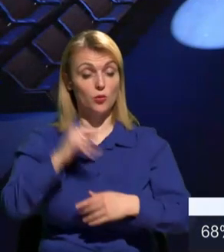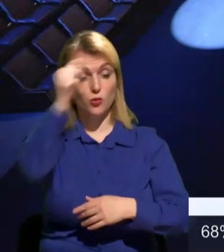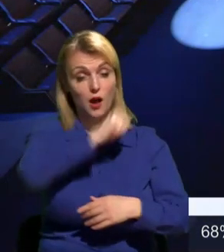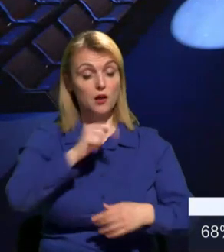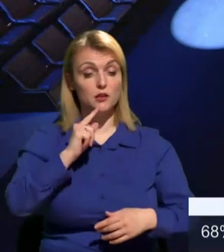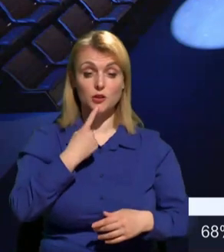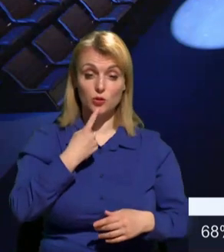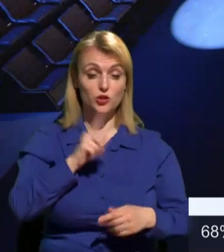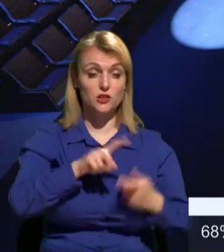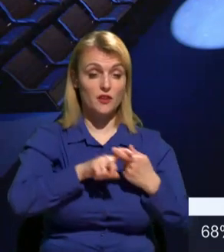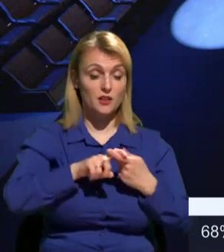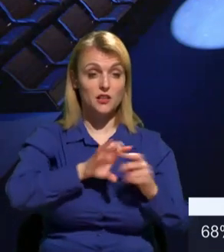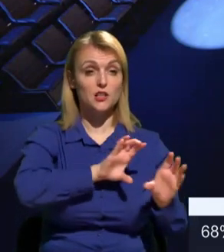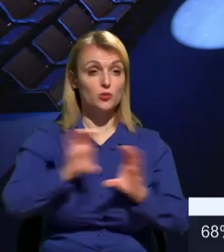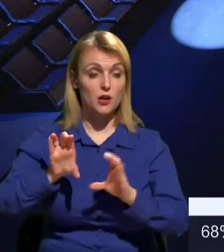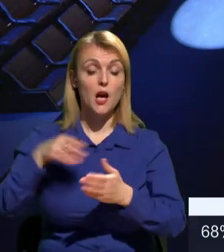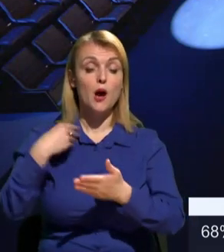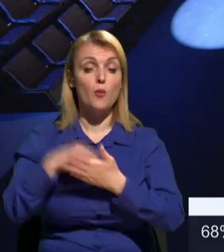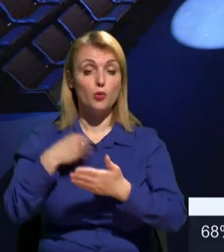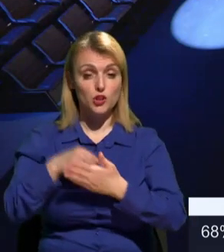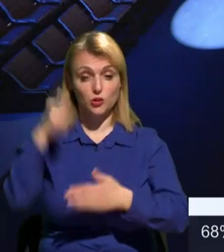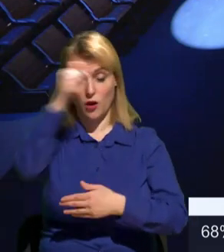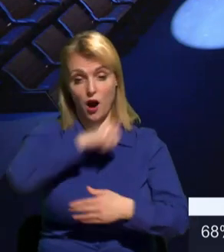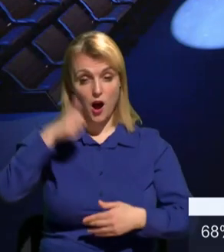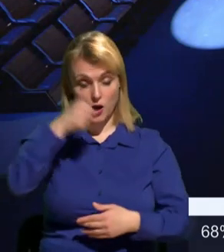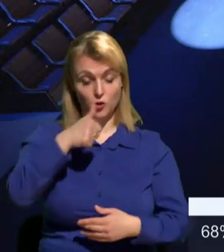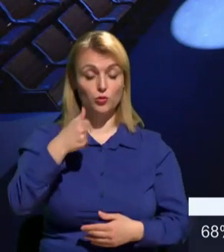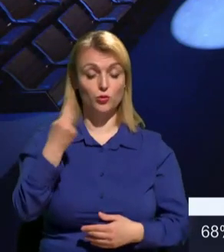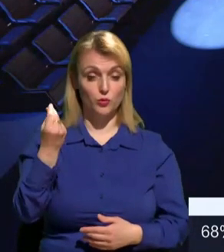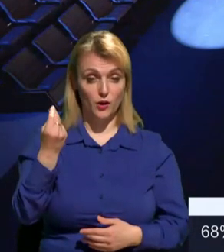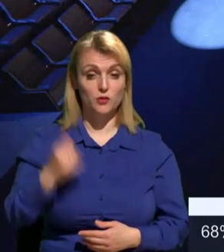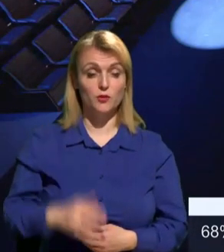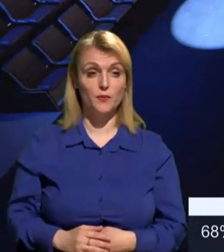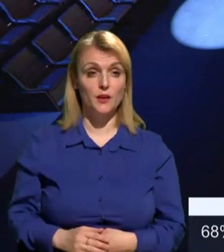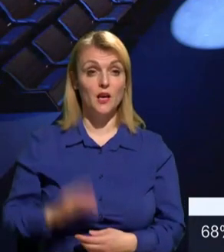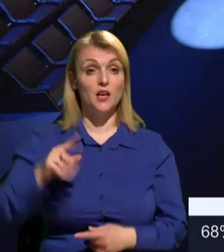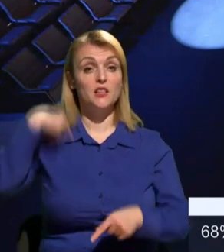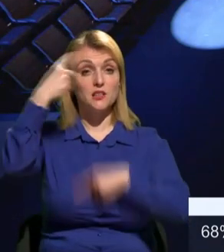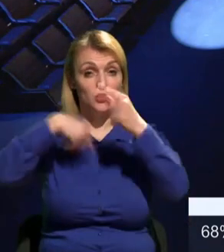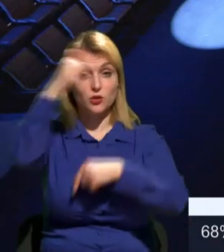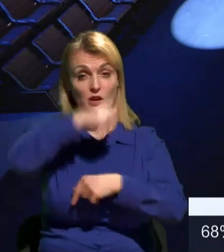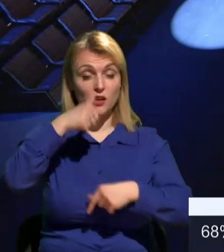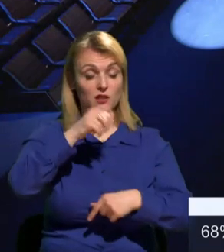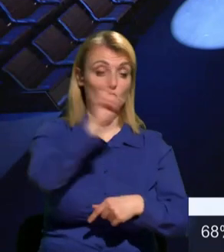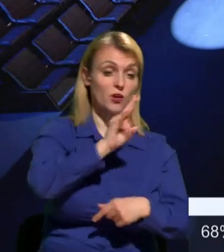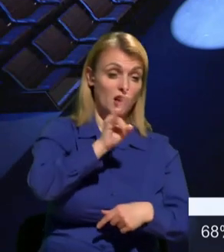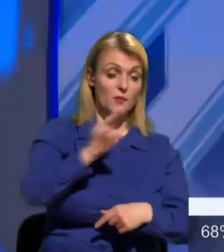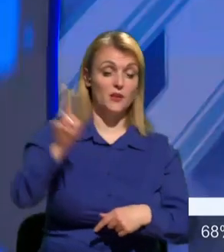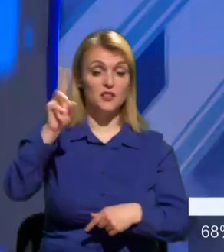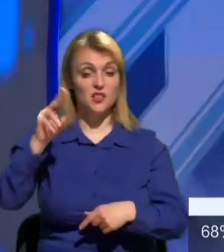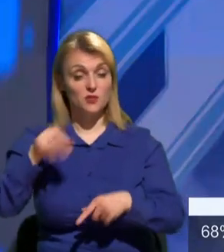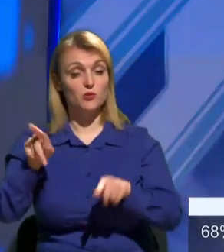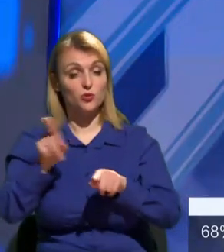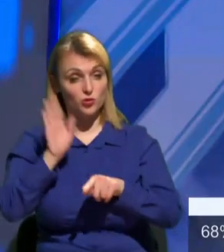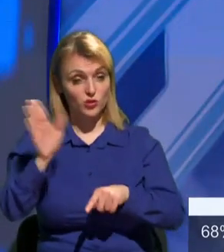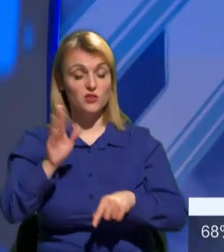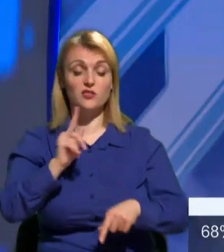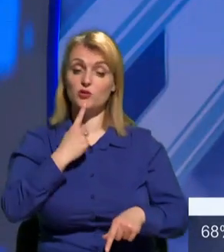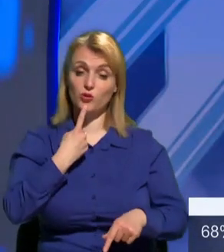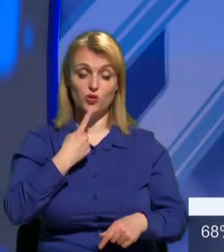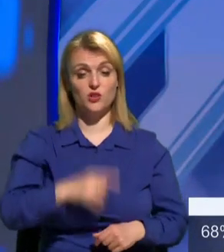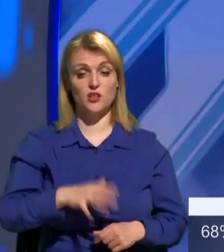a asigurării bugetului pentru anul 2020 și anii și lunile care urmează, noiembrie și decembrie, sunt cele mai dificile în această